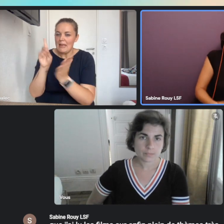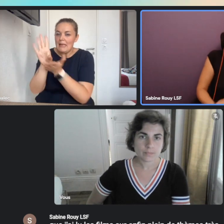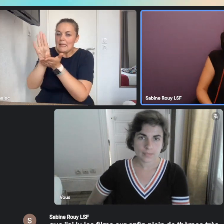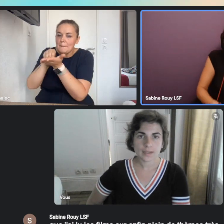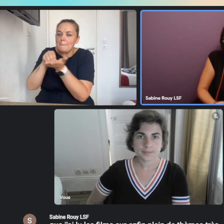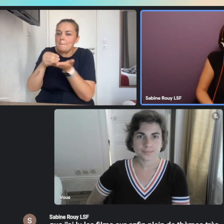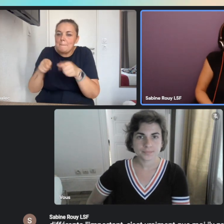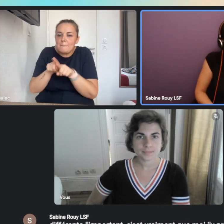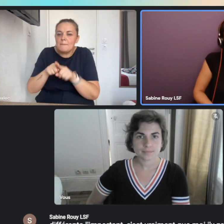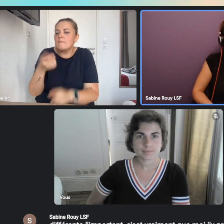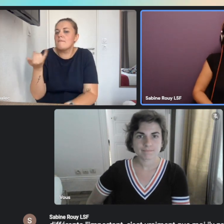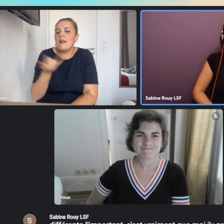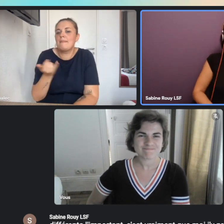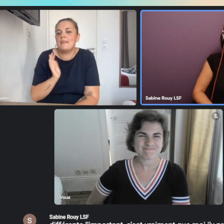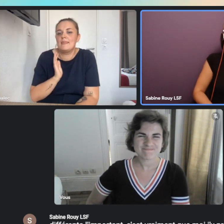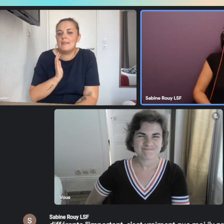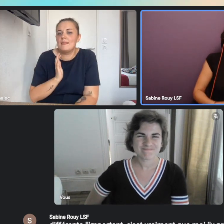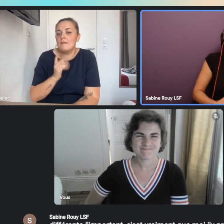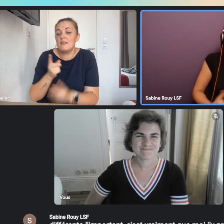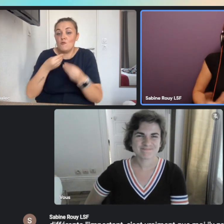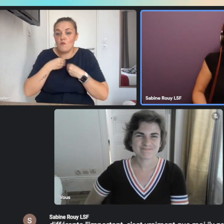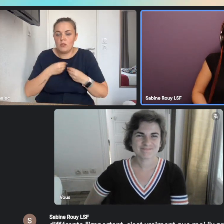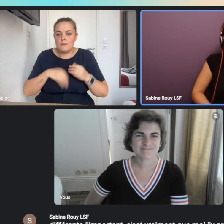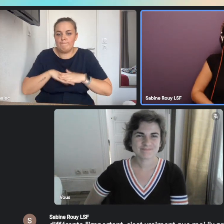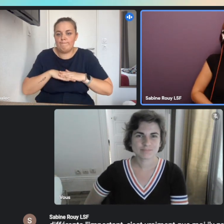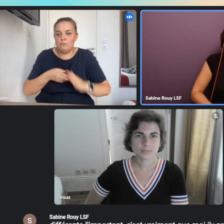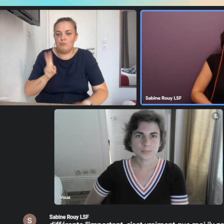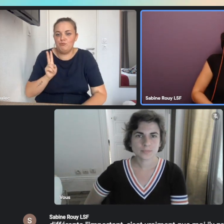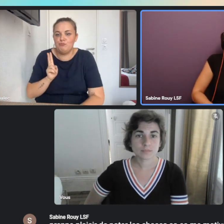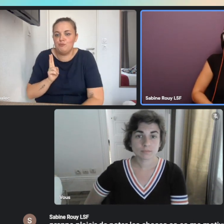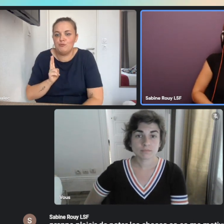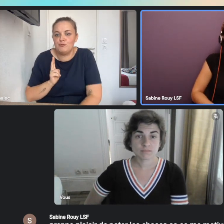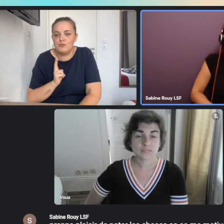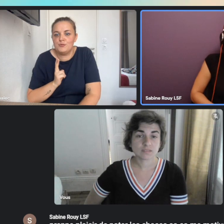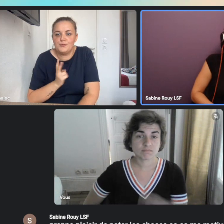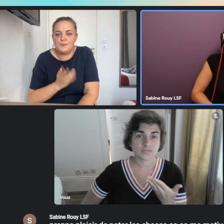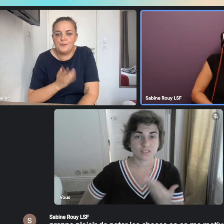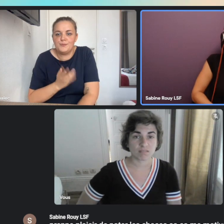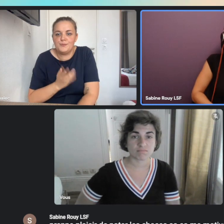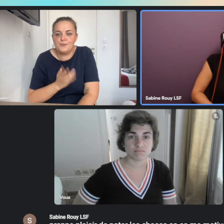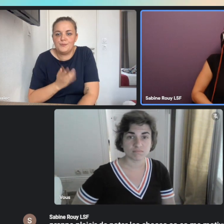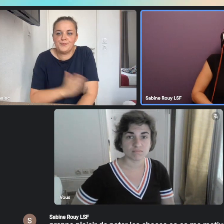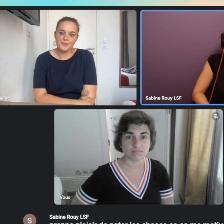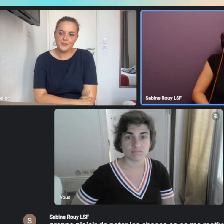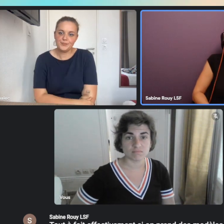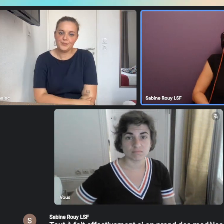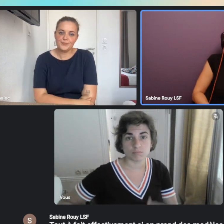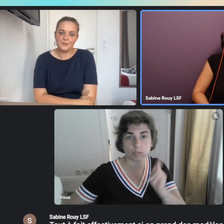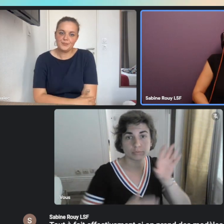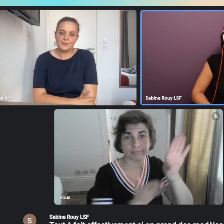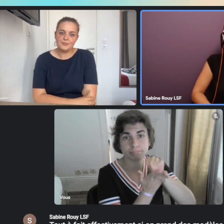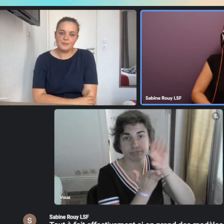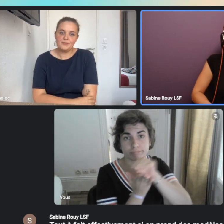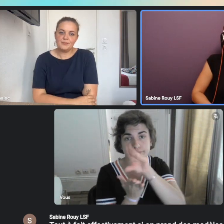d'avoir des idées de base, c'est très bien, mais reprendre à l'identique, c'est inutile, en fait, ça limite plus qu'autre